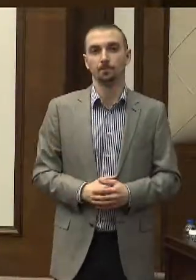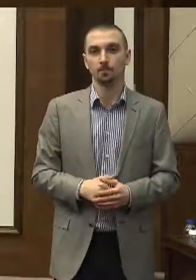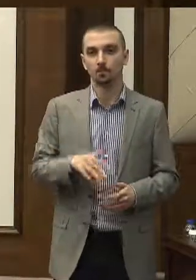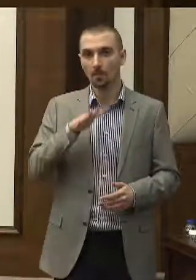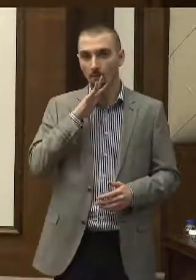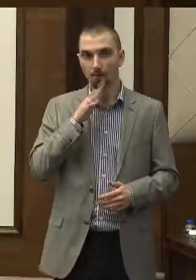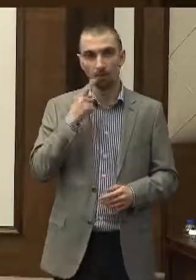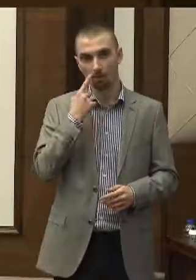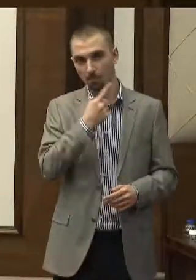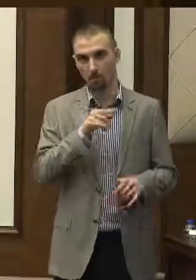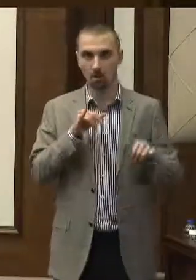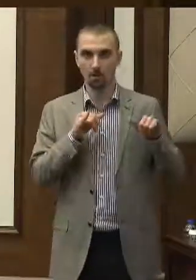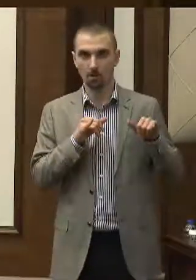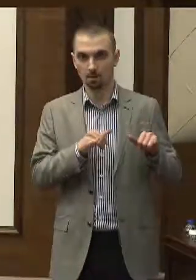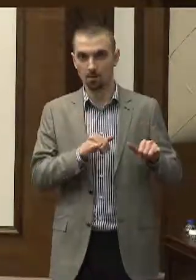Avrupa standartlarında